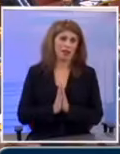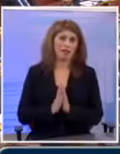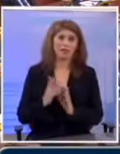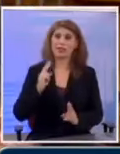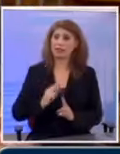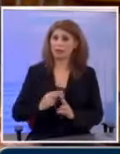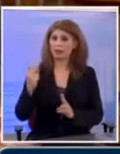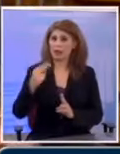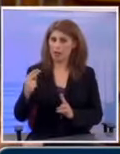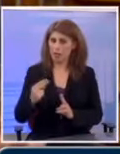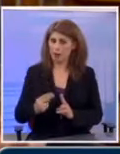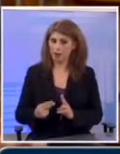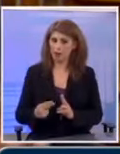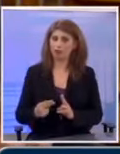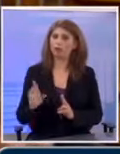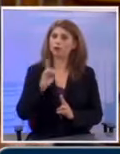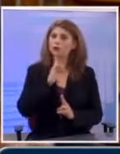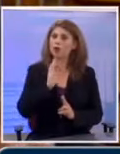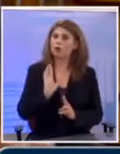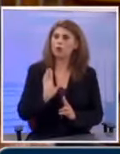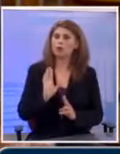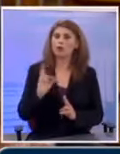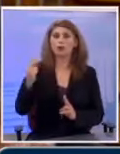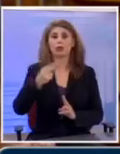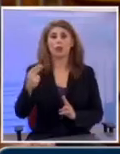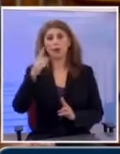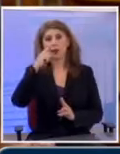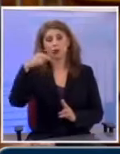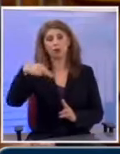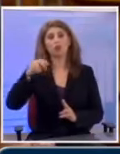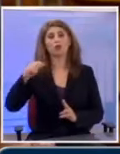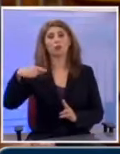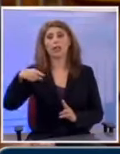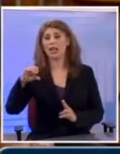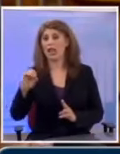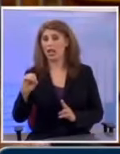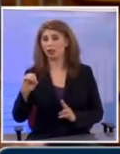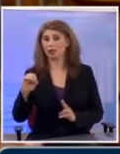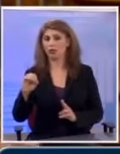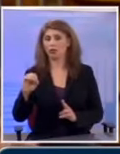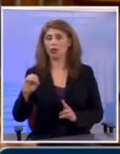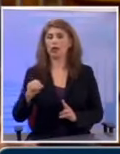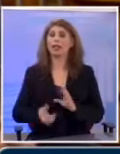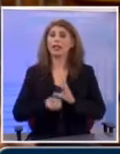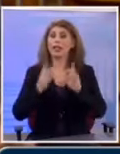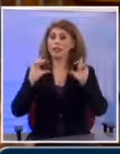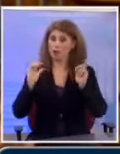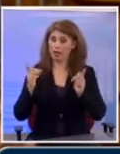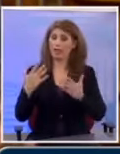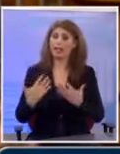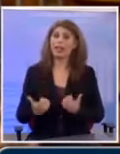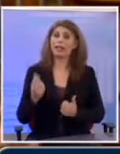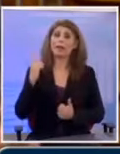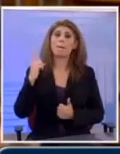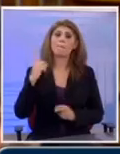κρίσιμα ζητήματα, όπως το θέμα του ΝΑΤΟ για παράδειγμα. Η αξιωματική αντιπολίτευση να έχει